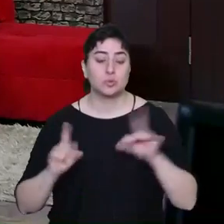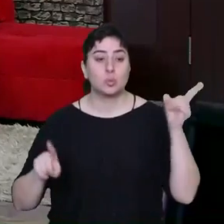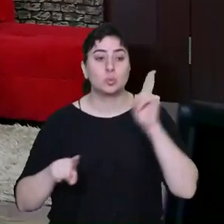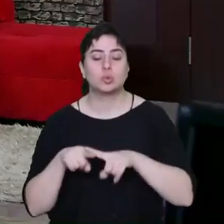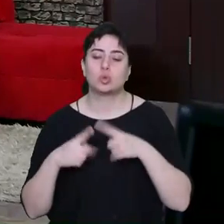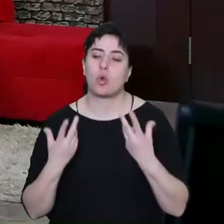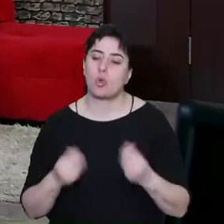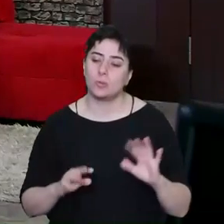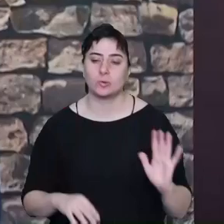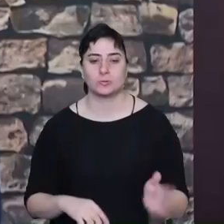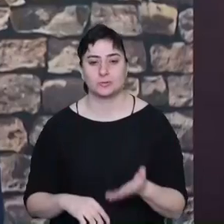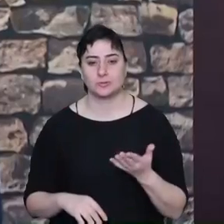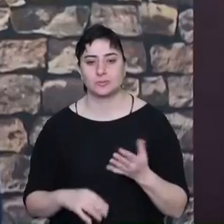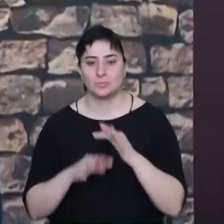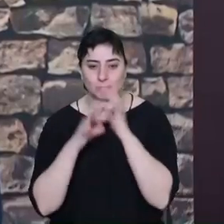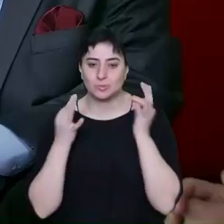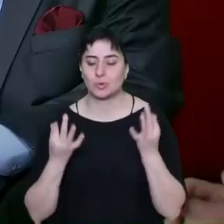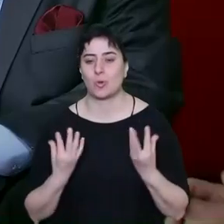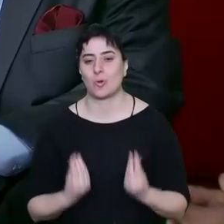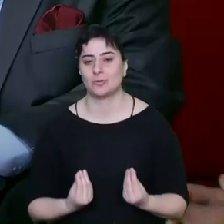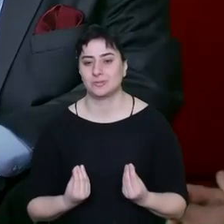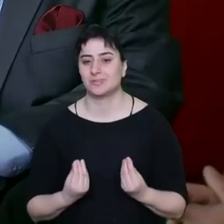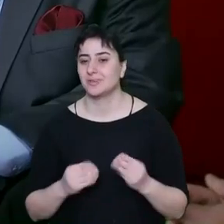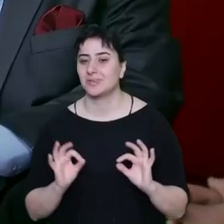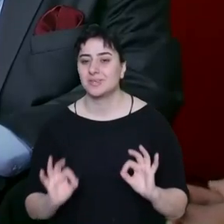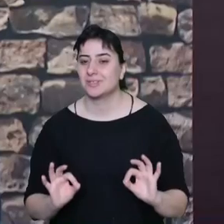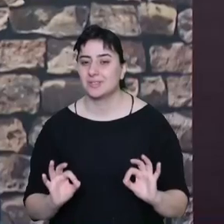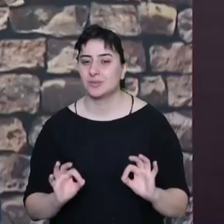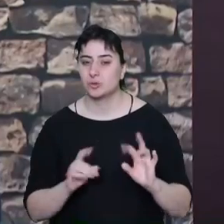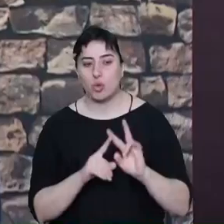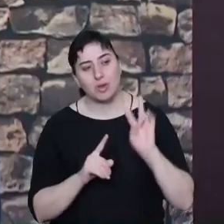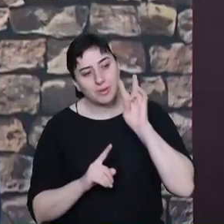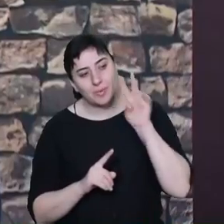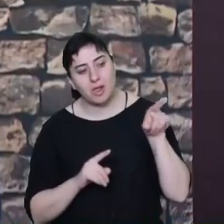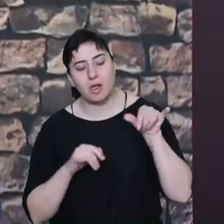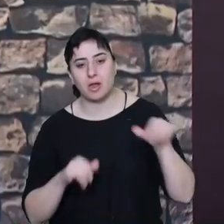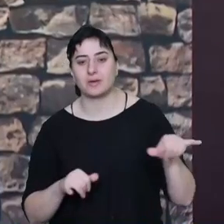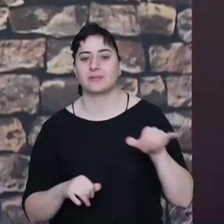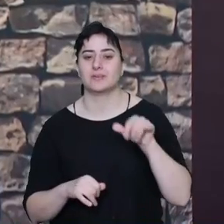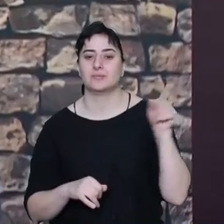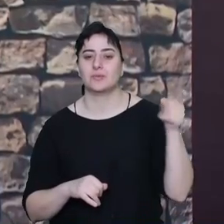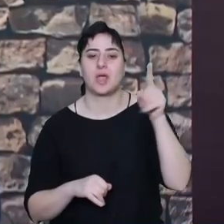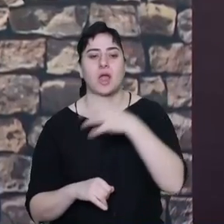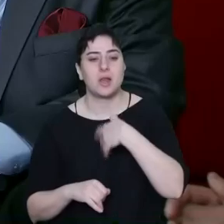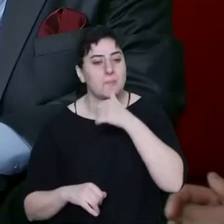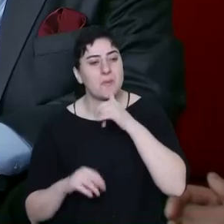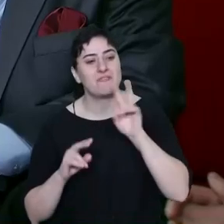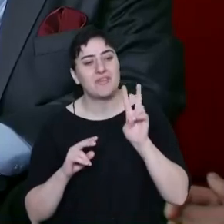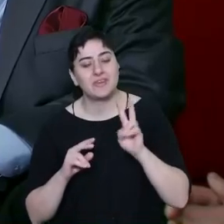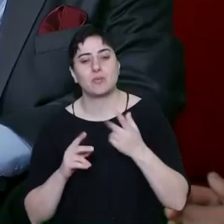bir hayatımız olmayacak ama mutlu olacağız. Tıpkı Nurhan gibi, Badire Hanım gibi, Mahmut Bey